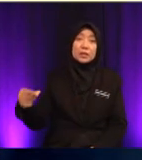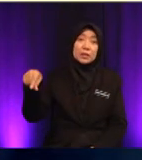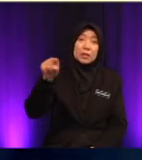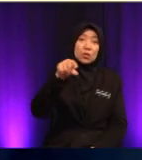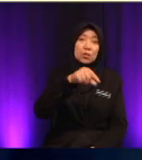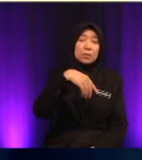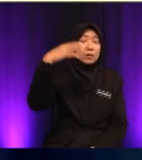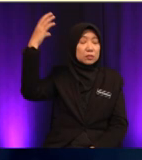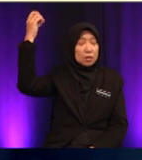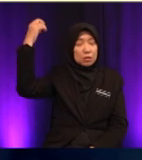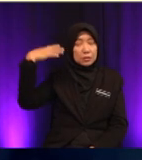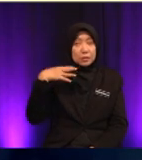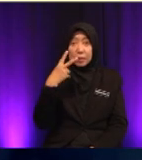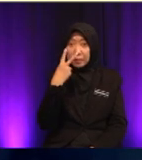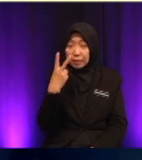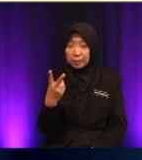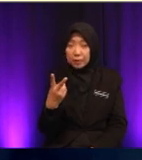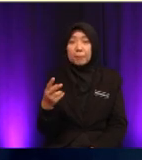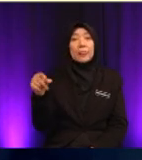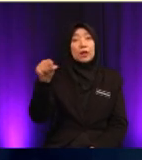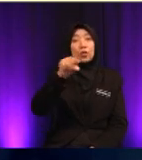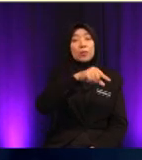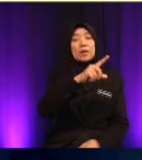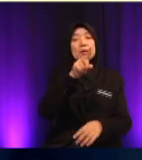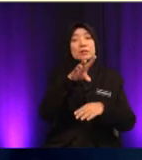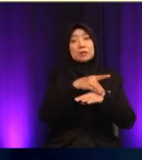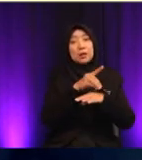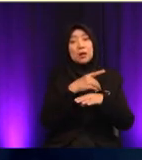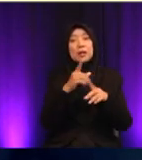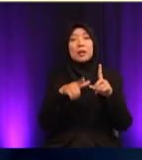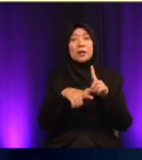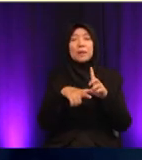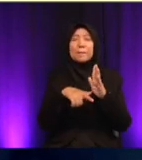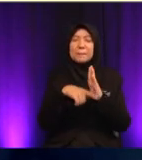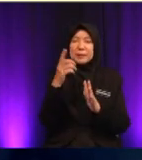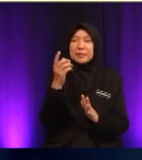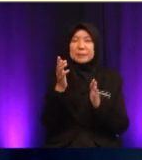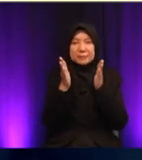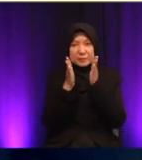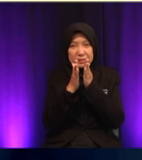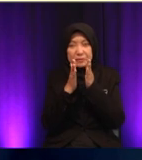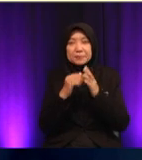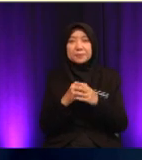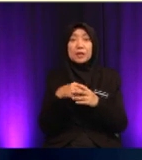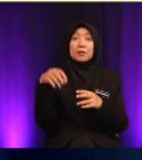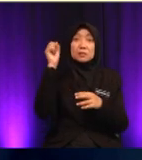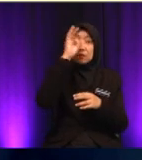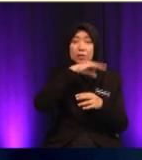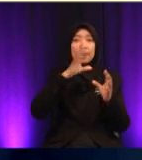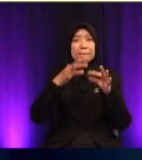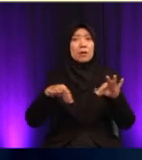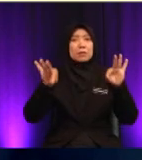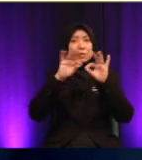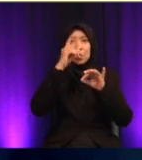gelombang Halo gelombang Zara dia lebih halus lebih kecil sifat ini penting untuk menghasilkan